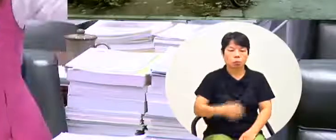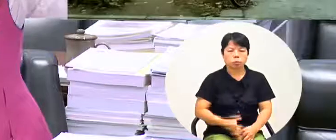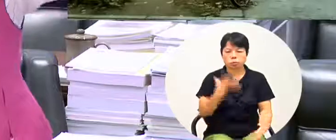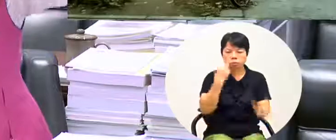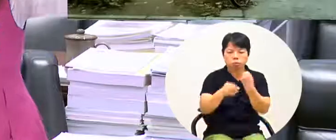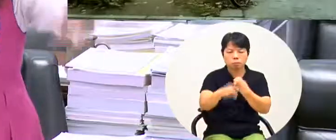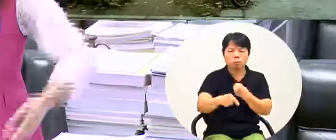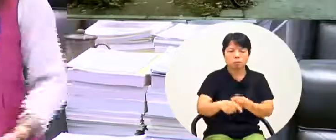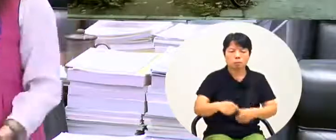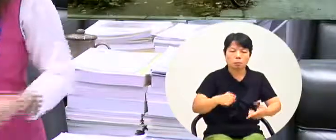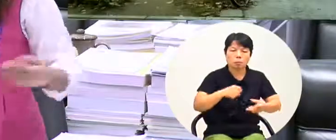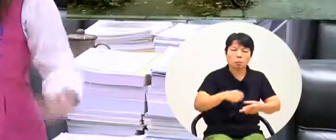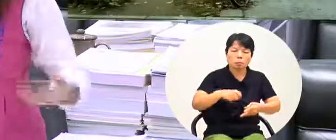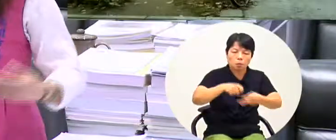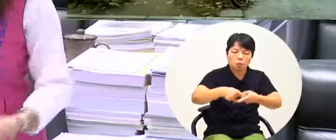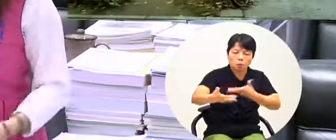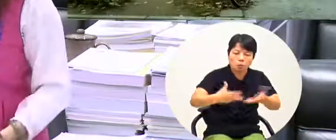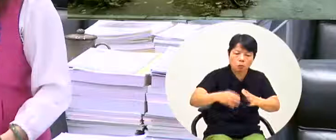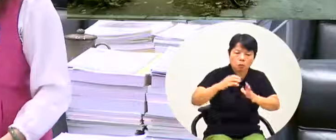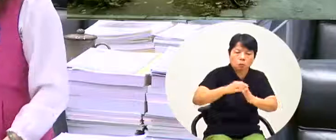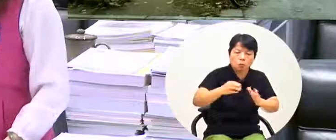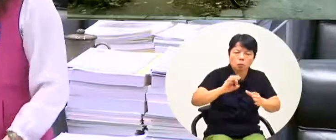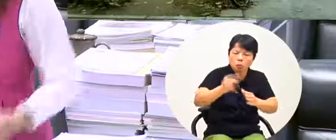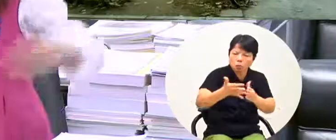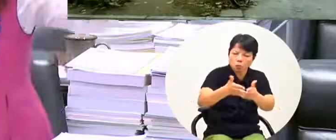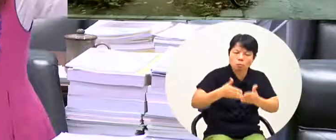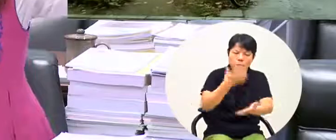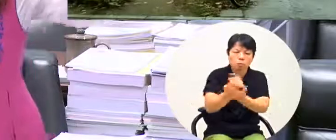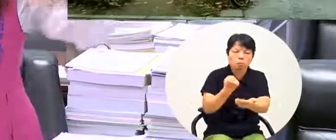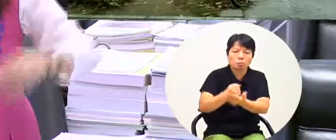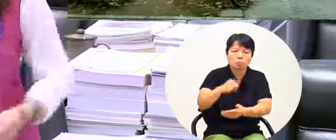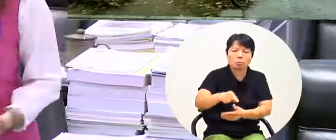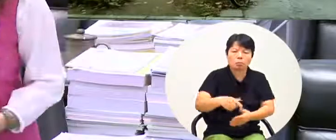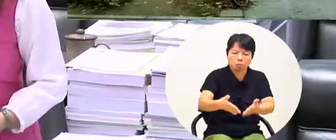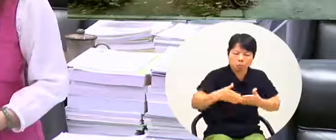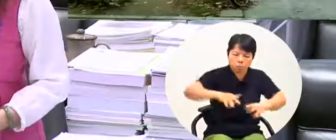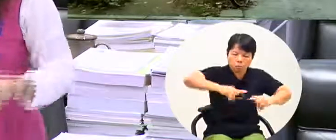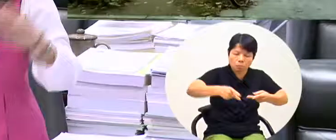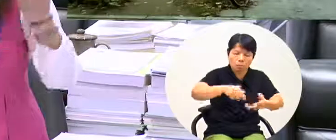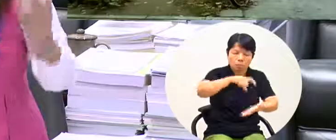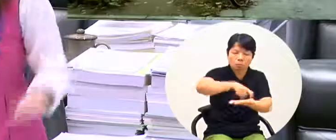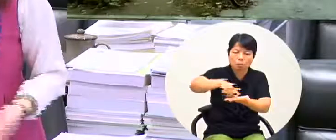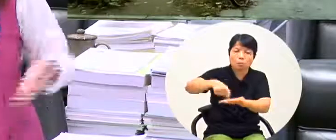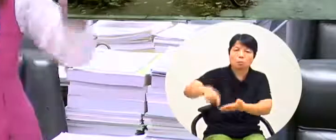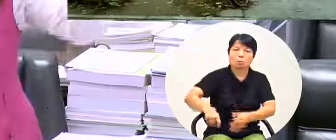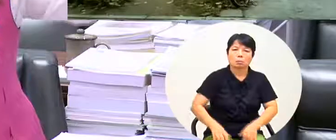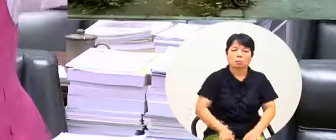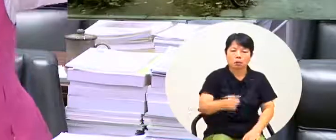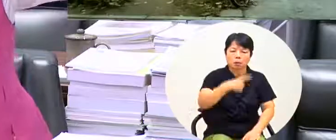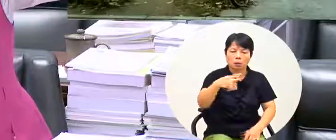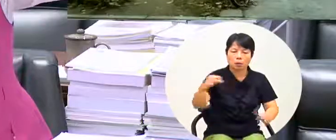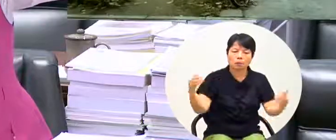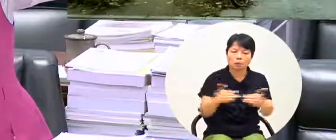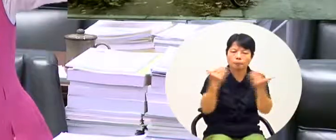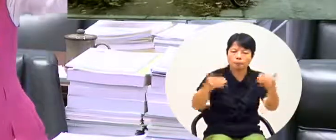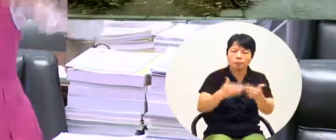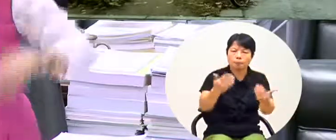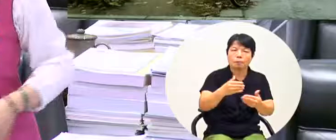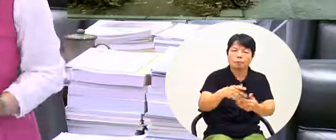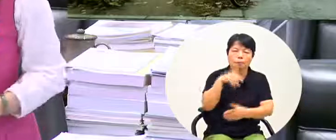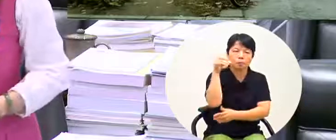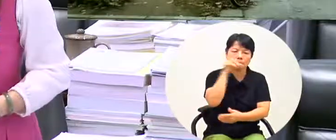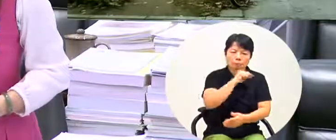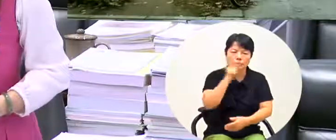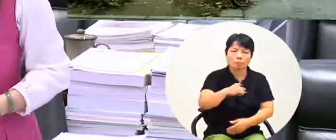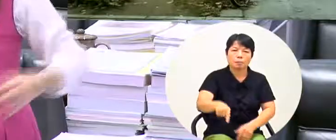要留下这块绿带而不改成机车格啊？那个地方车祸频繁啊，每次跟你们讲，你们就叫交通大队来这边开